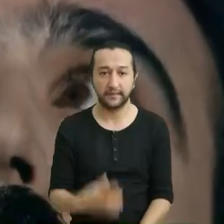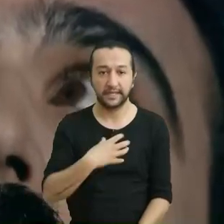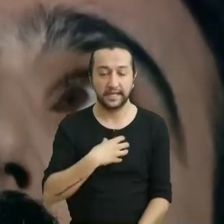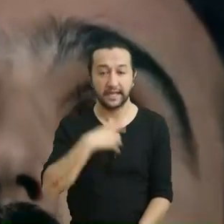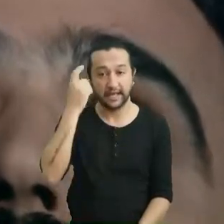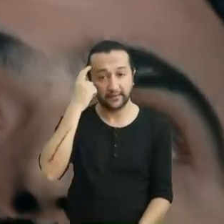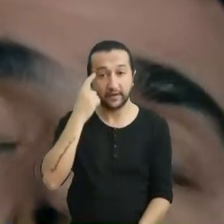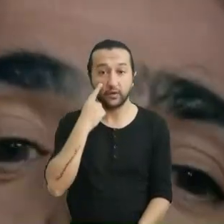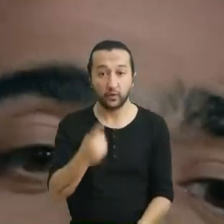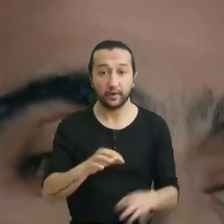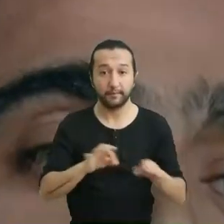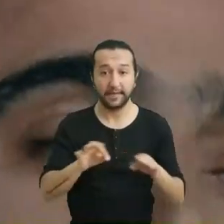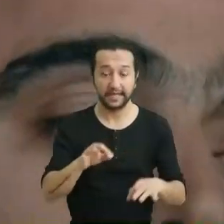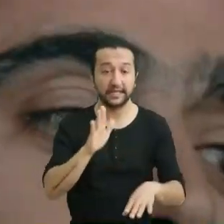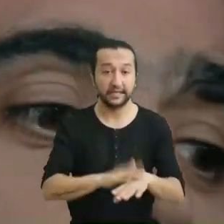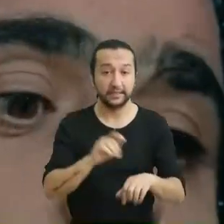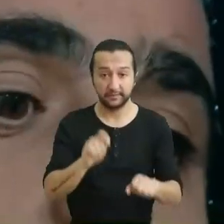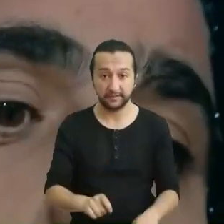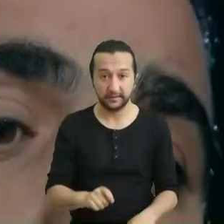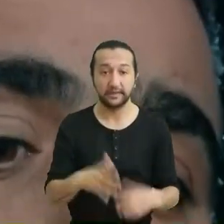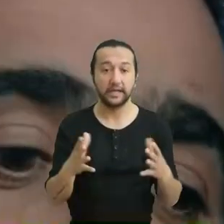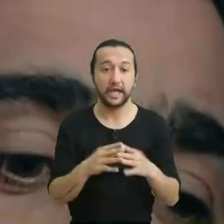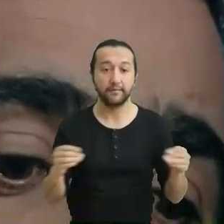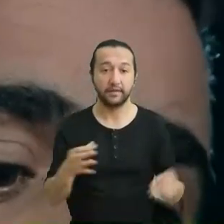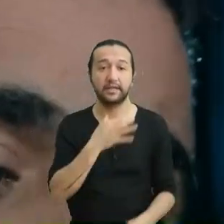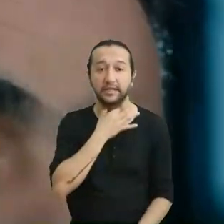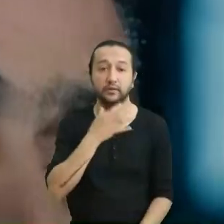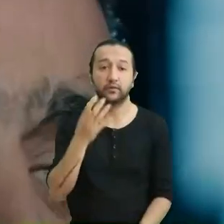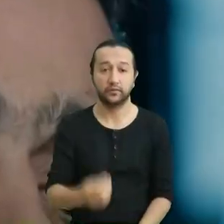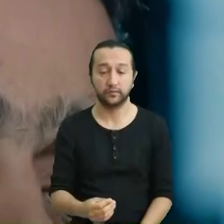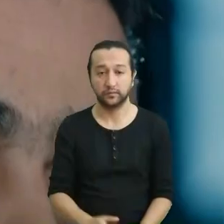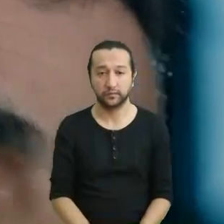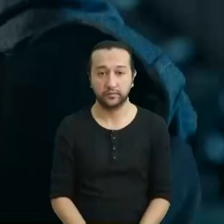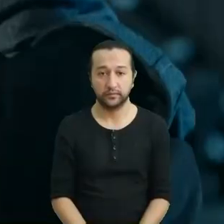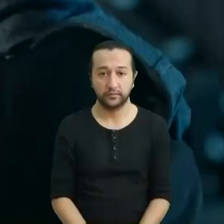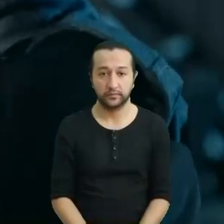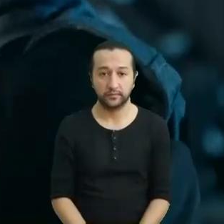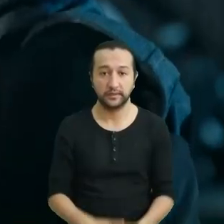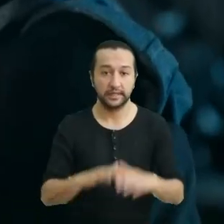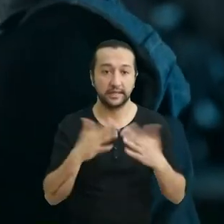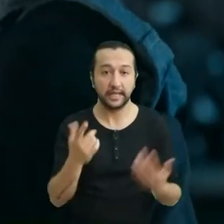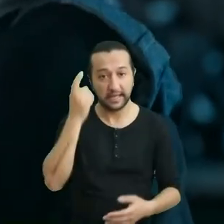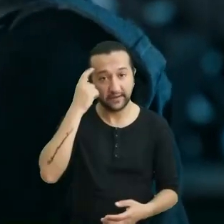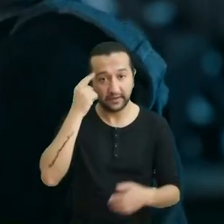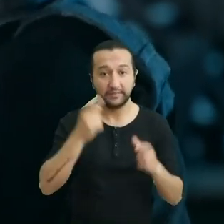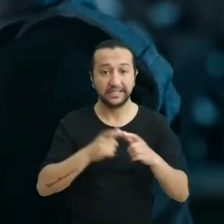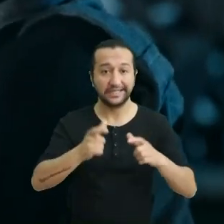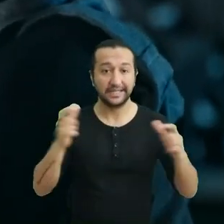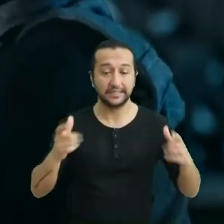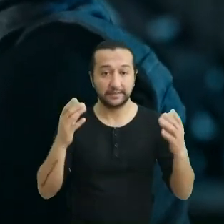Kendi kafana göre hareket edersen kaybetmeye mahkumsun. Ya kafanı